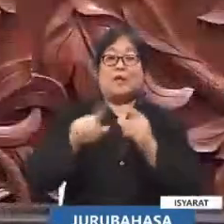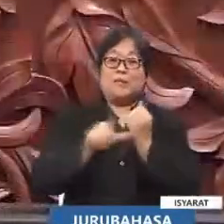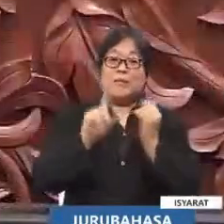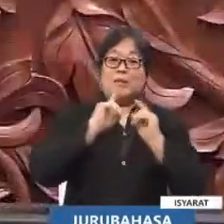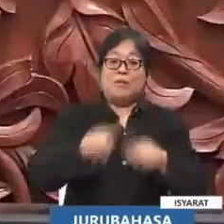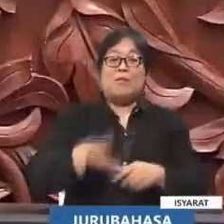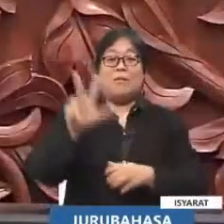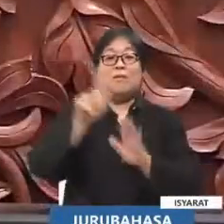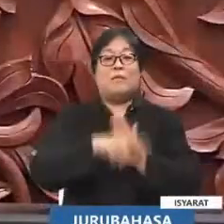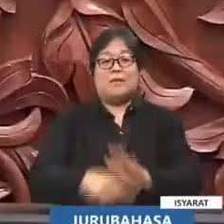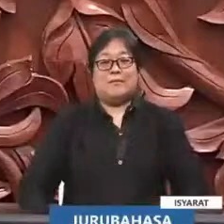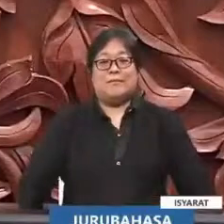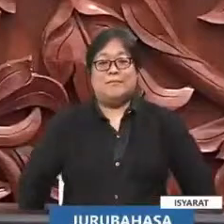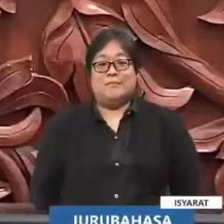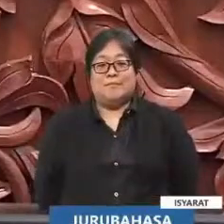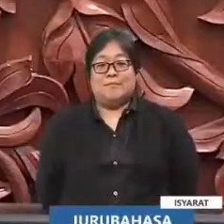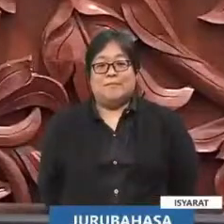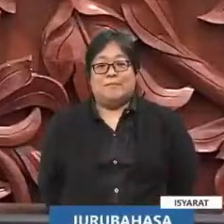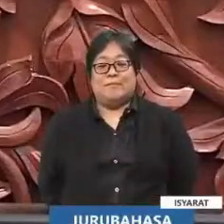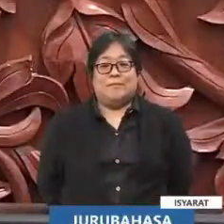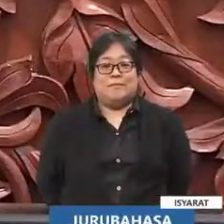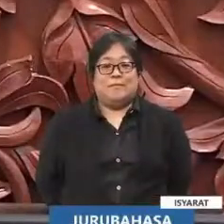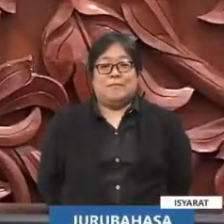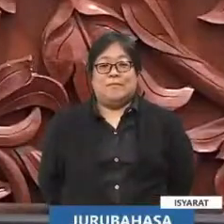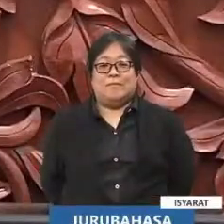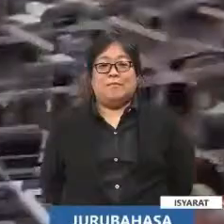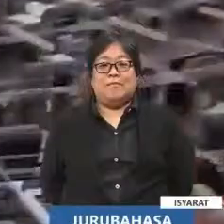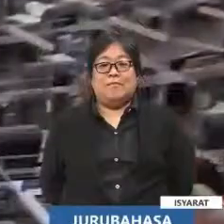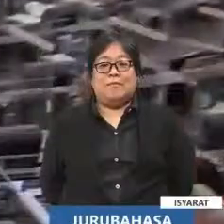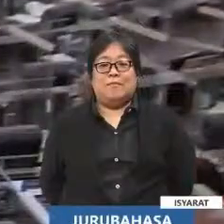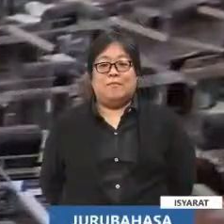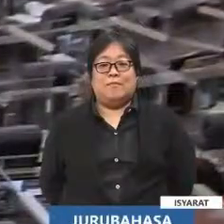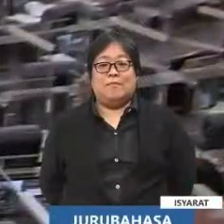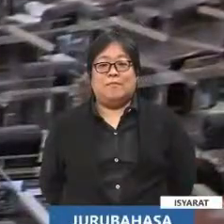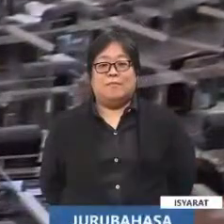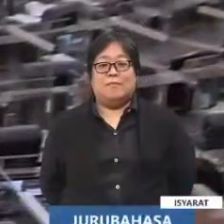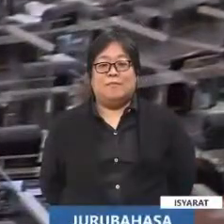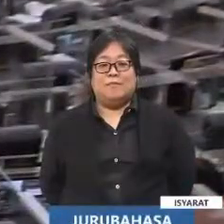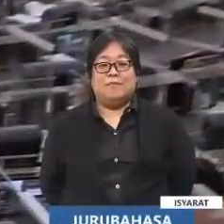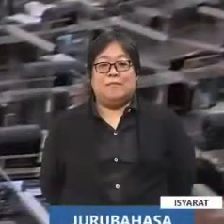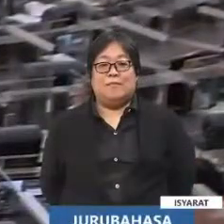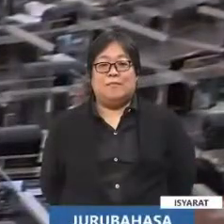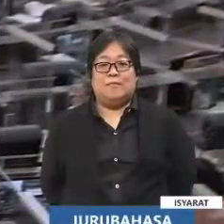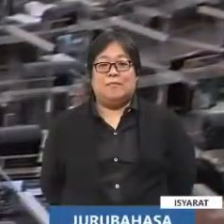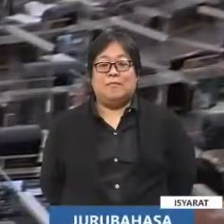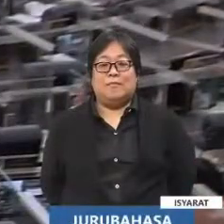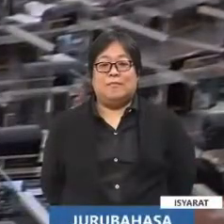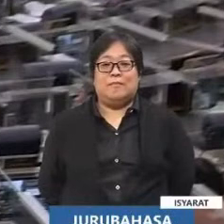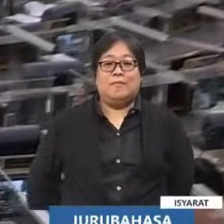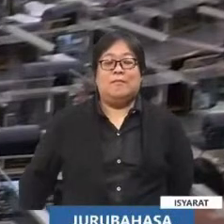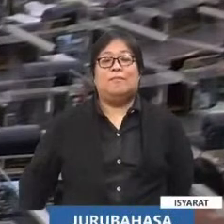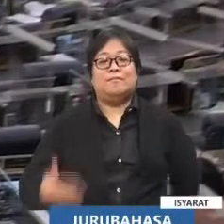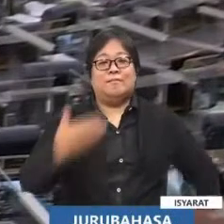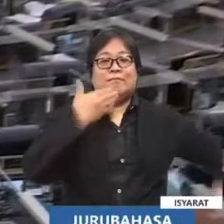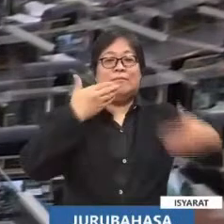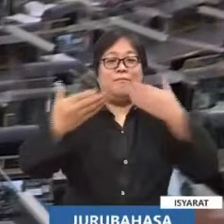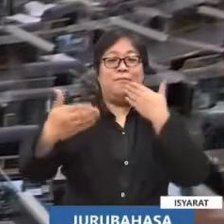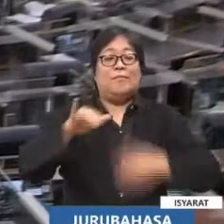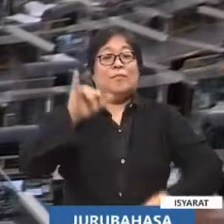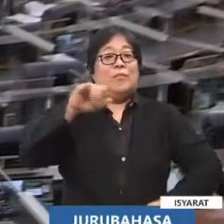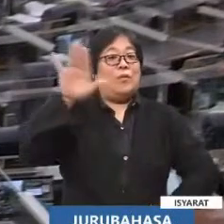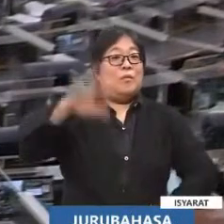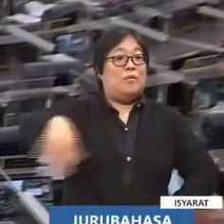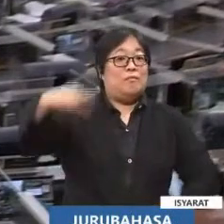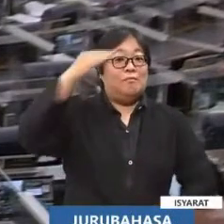timbalannya menjawab. 3 minit. Terima kasih kepada YB Kampa. Tuan Yang Ketua, seperti ahli yang berhormat